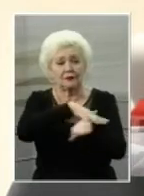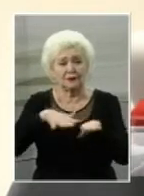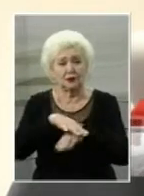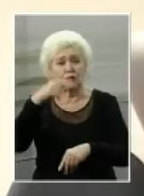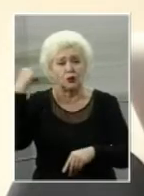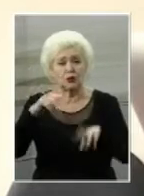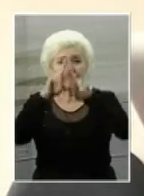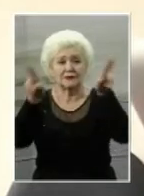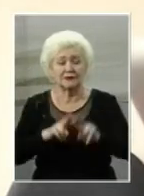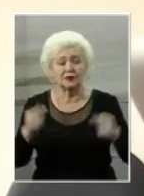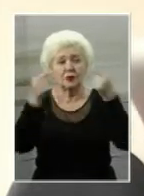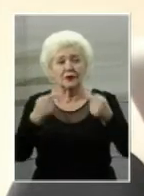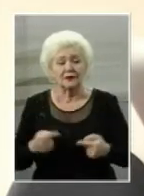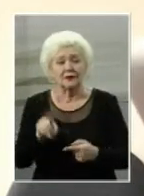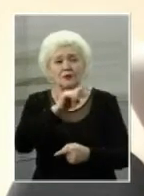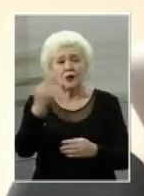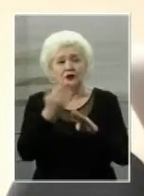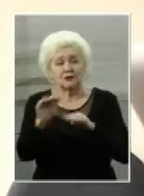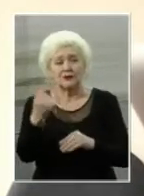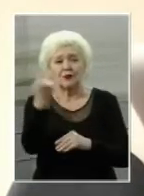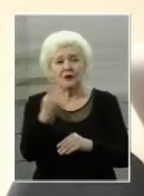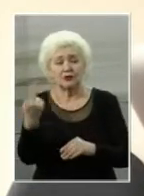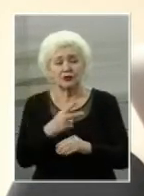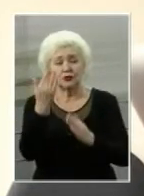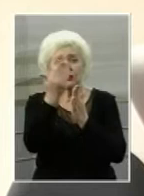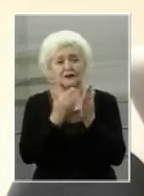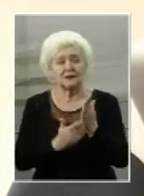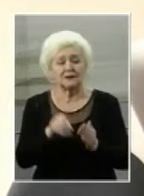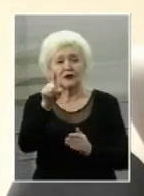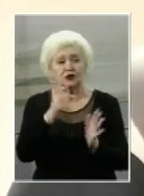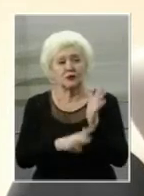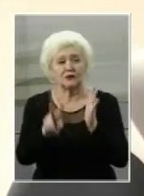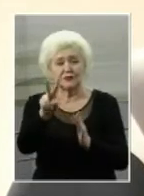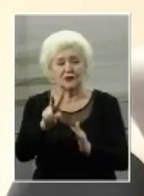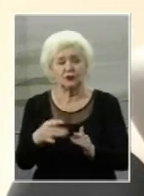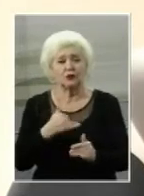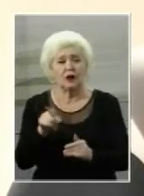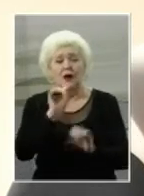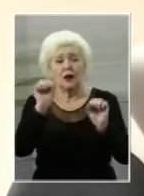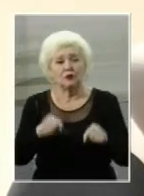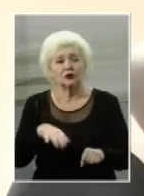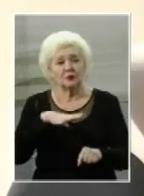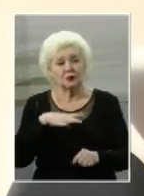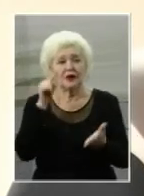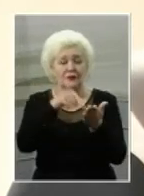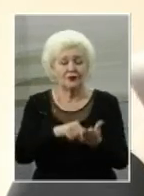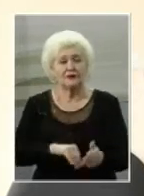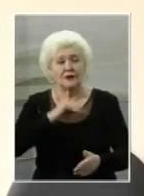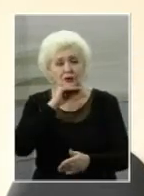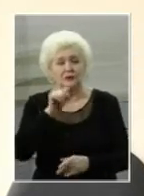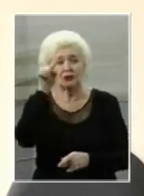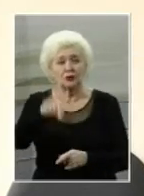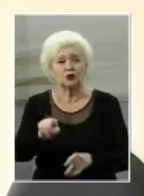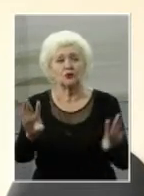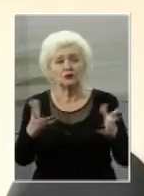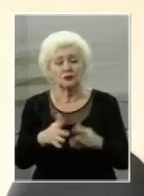Федерації. Крім того, згідно вимог частини 1 і 2 статті 180 КПК України, наявність одного поручителя може бути визнана достатньою лише в тому